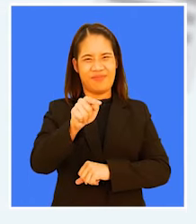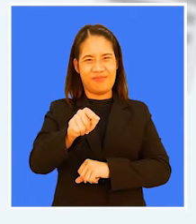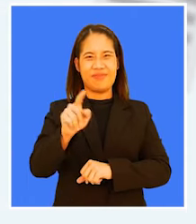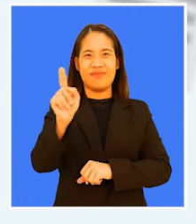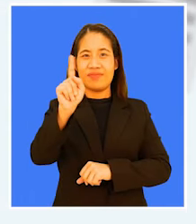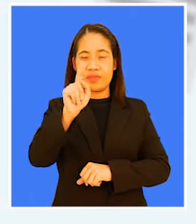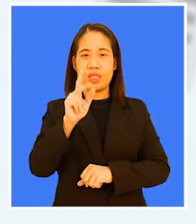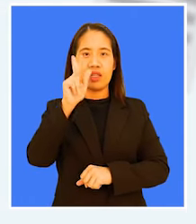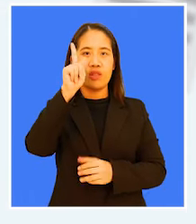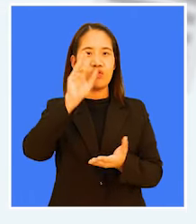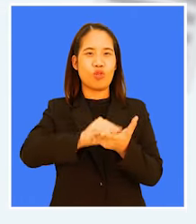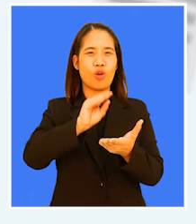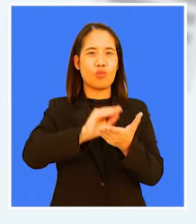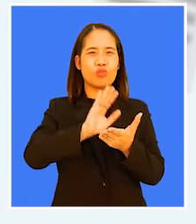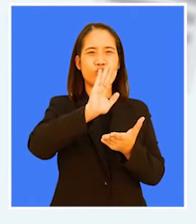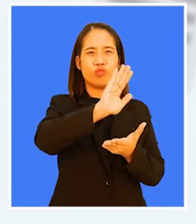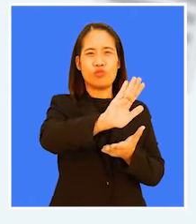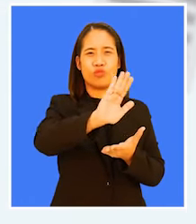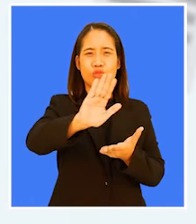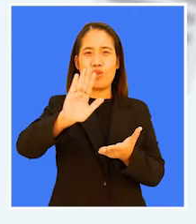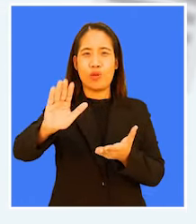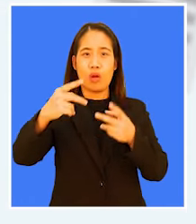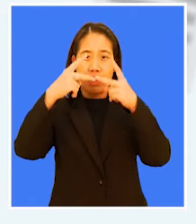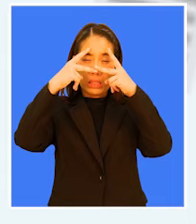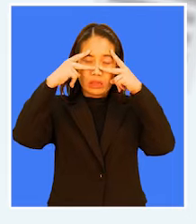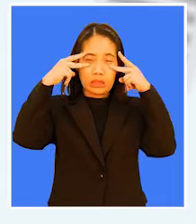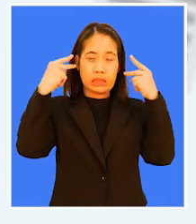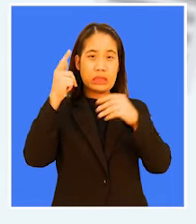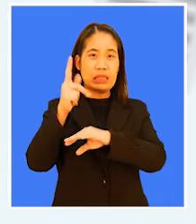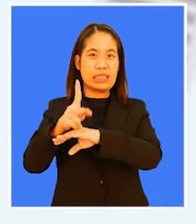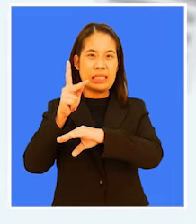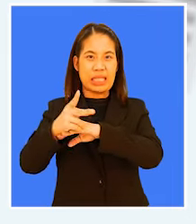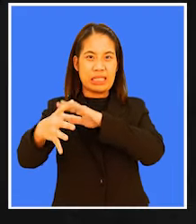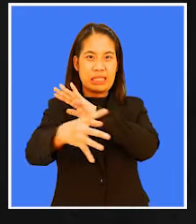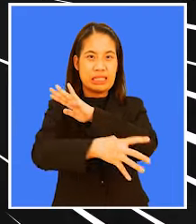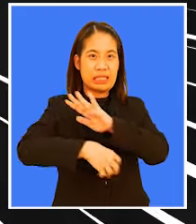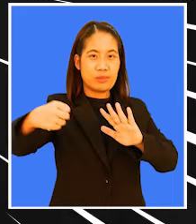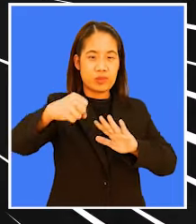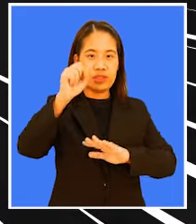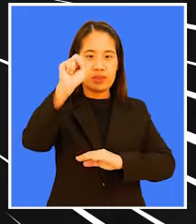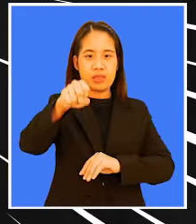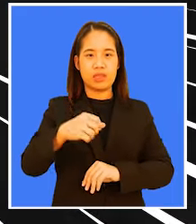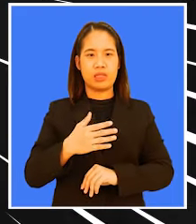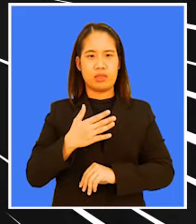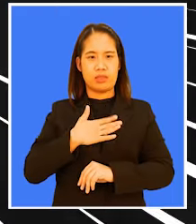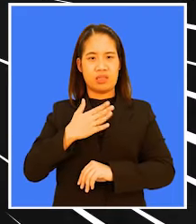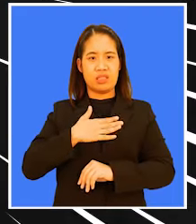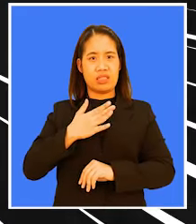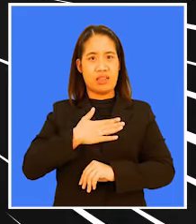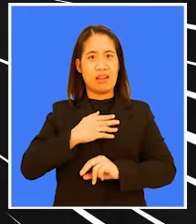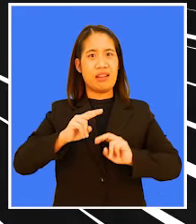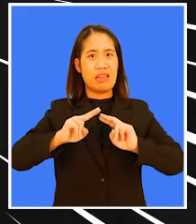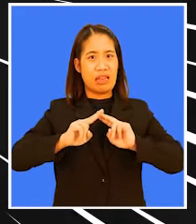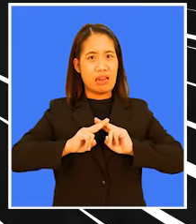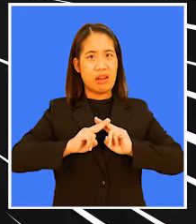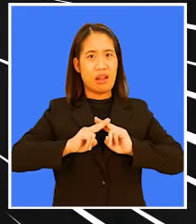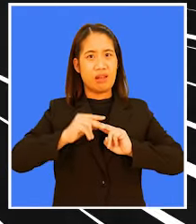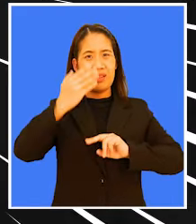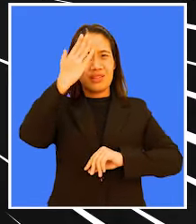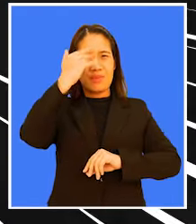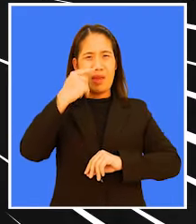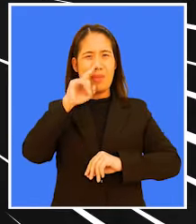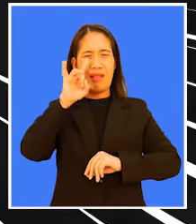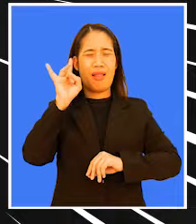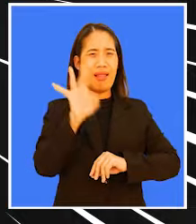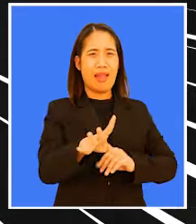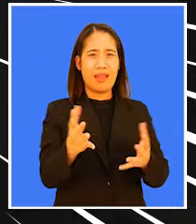ข่ายการโดนขโมยข้อมูลจากพวกอาชญากรรมทางอินเทอร์เน็ตเลยนะยายน้อย ฉันแค่หาข้อมูลเองนะทำไมมันร้ายแรงอย่าง